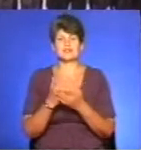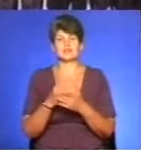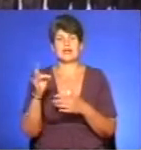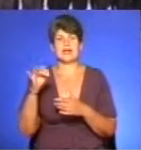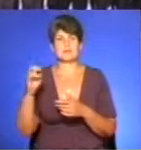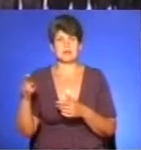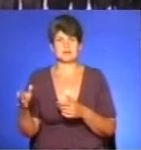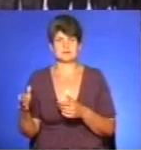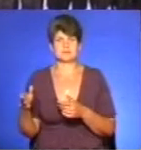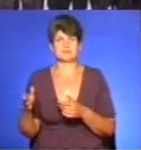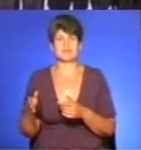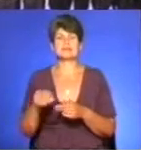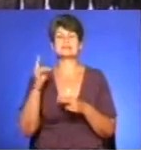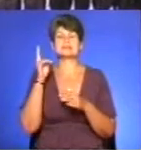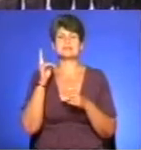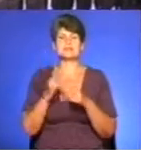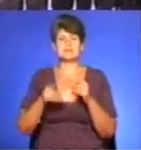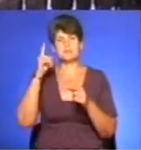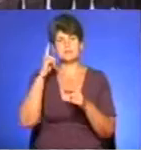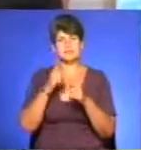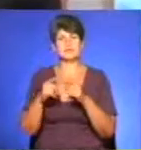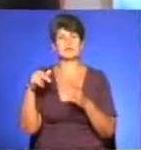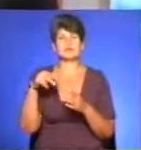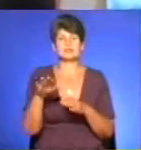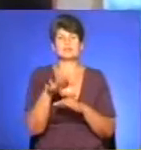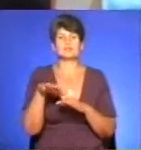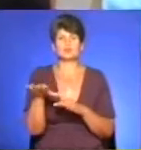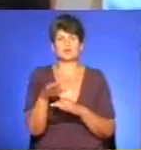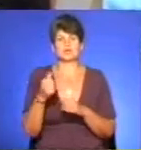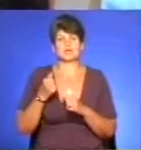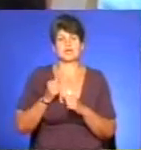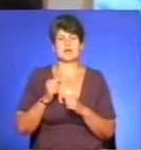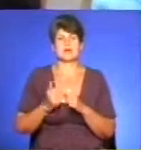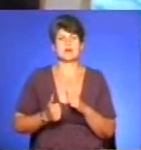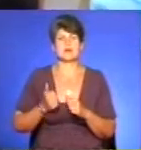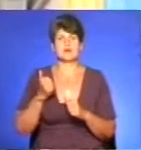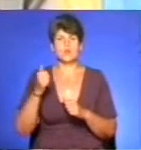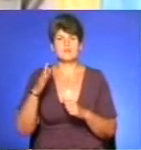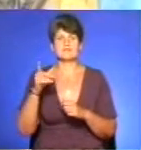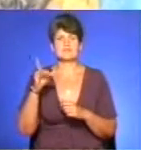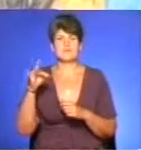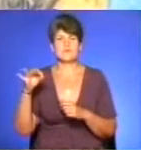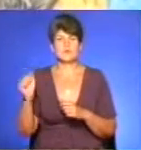молитва. Завершилася братерська хода на площі героїв Євромайдану, де учасники заходу відкрили